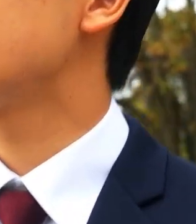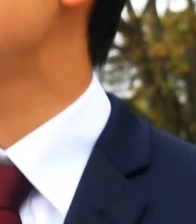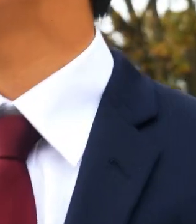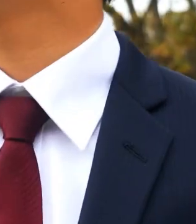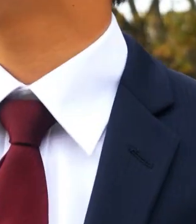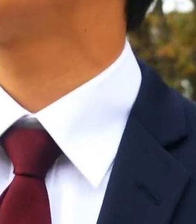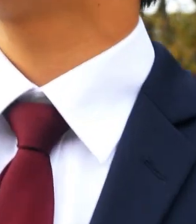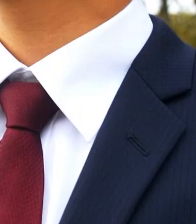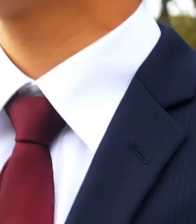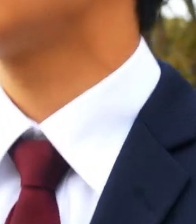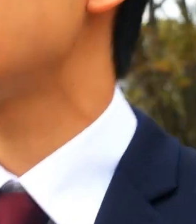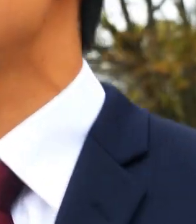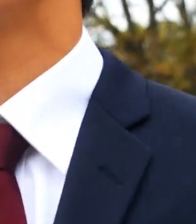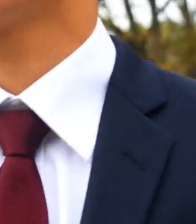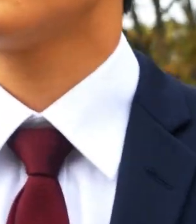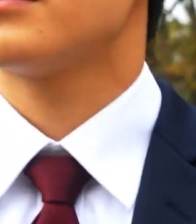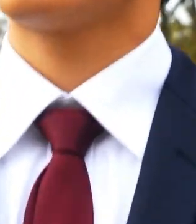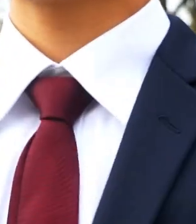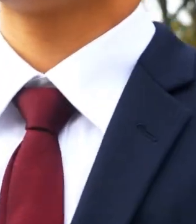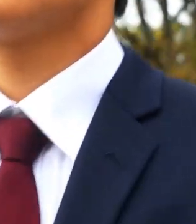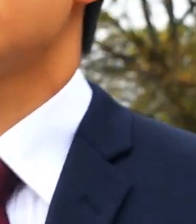鈴木福の耳より広島。